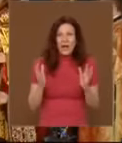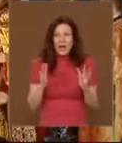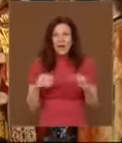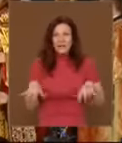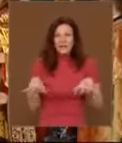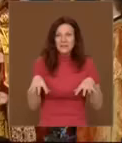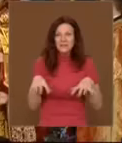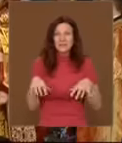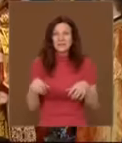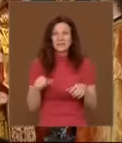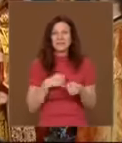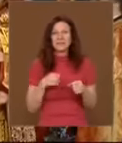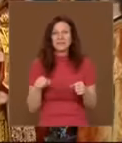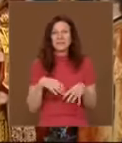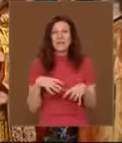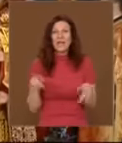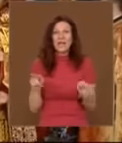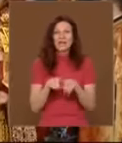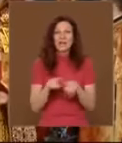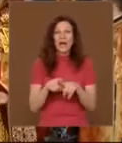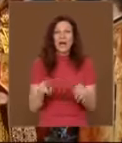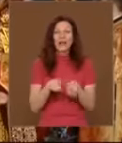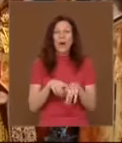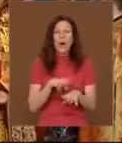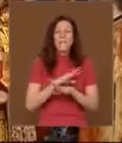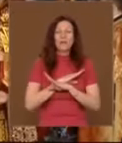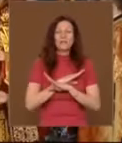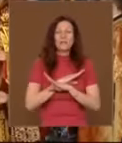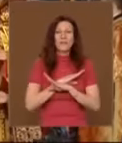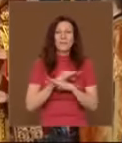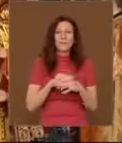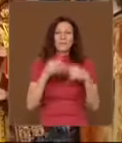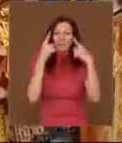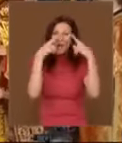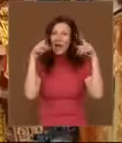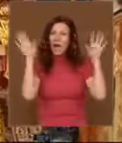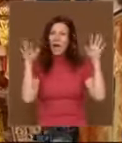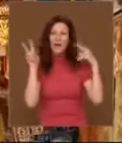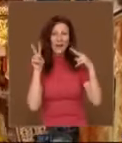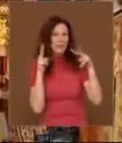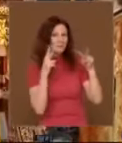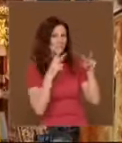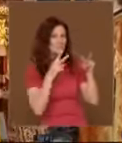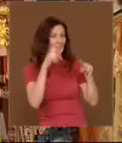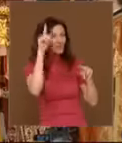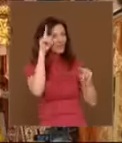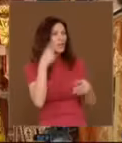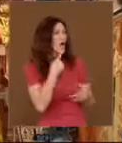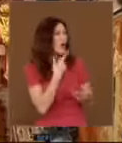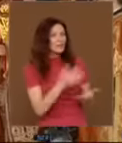се разтрепериха и станаха като мъртви. Ангелът се обърна към жените и им